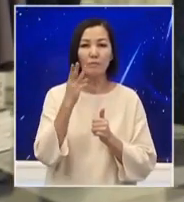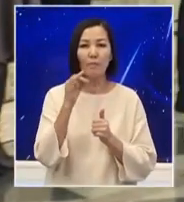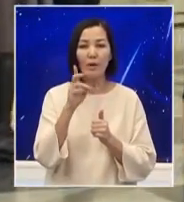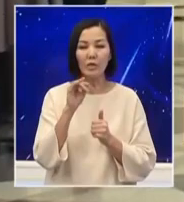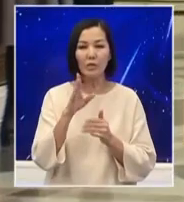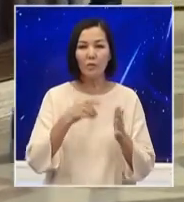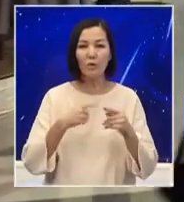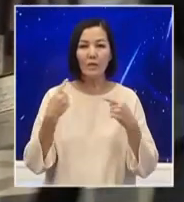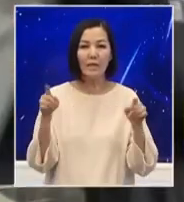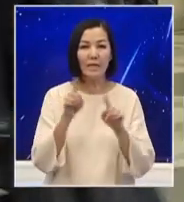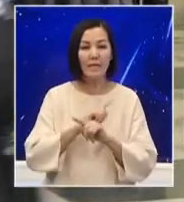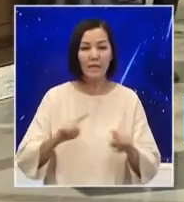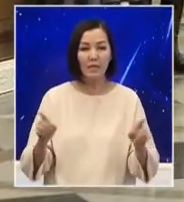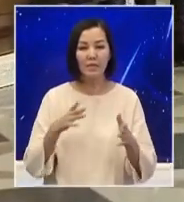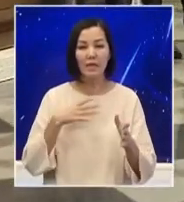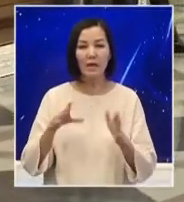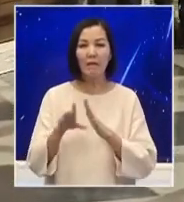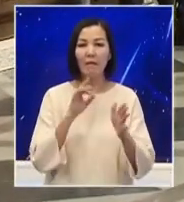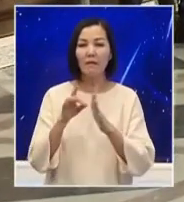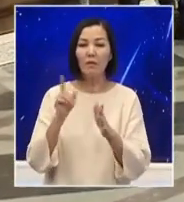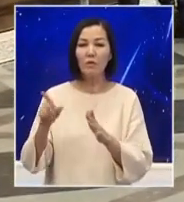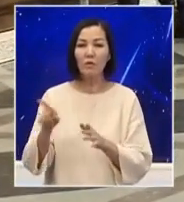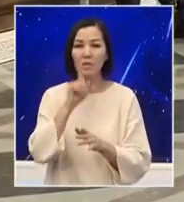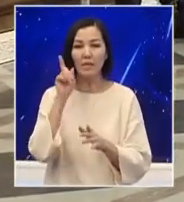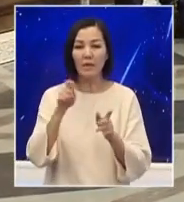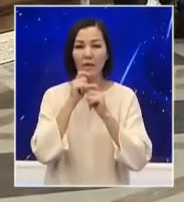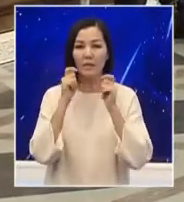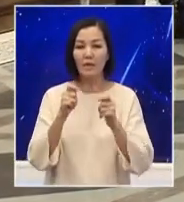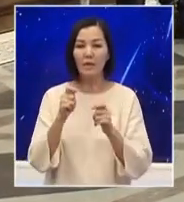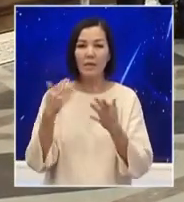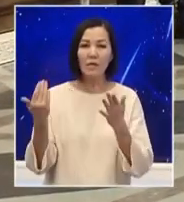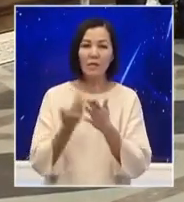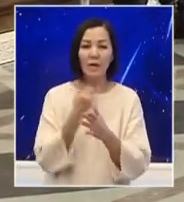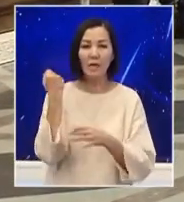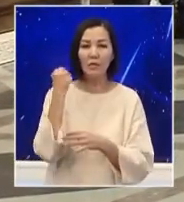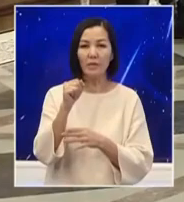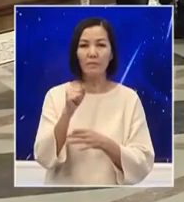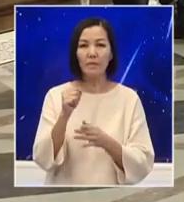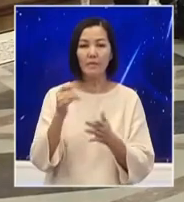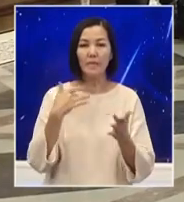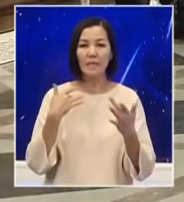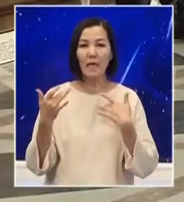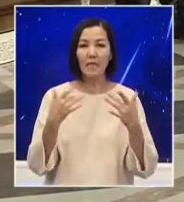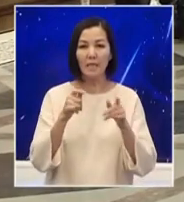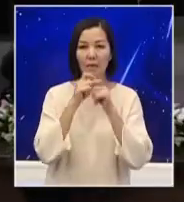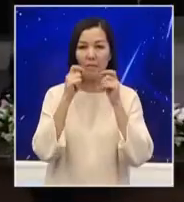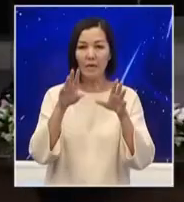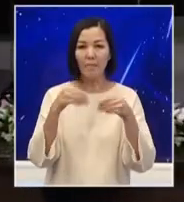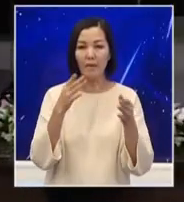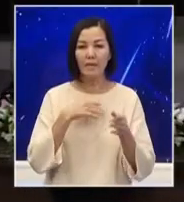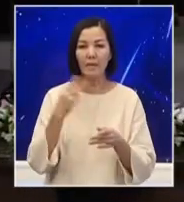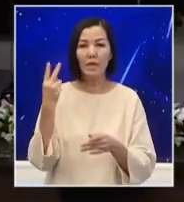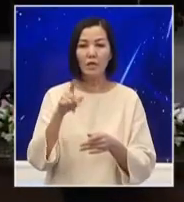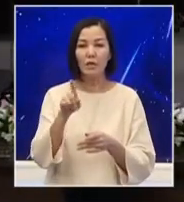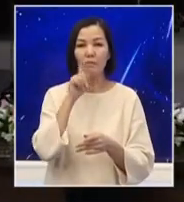жүлде биыл да таңдаулы таланттарға табысталды. Көшбасшының су жаңа жеңімпаздары дәл осы театрда марапатталды. 20